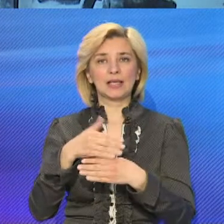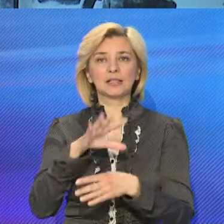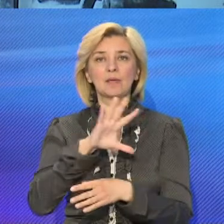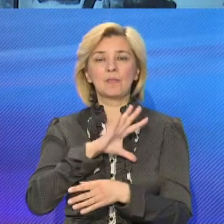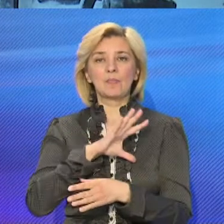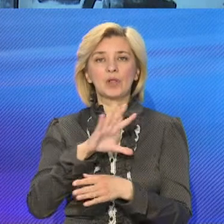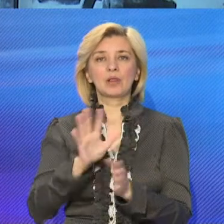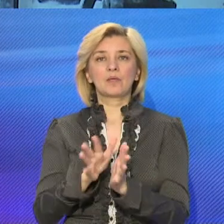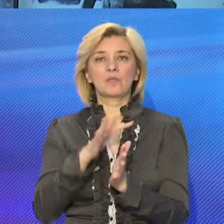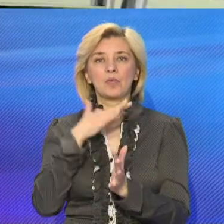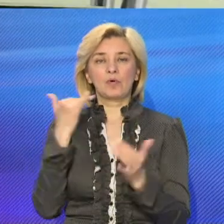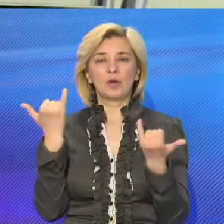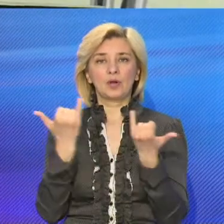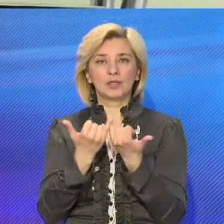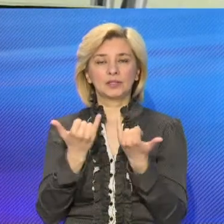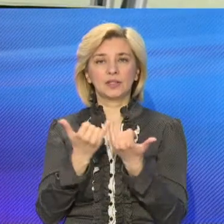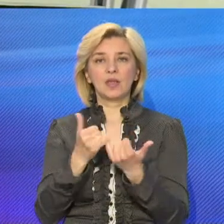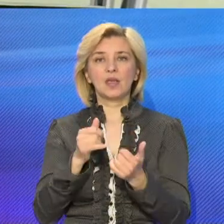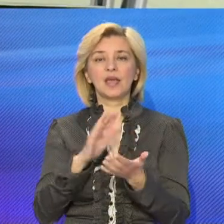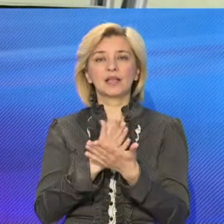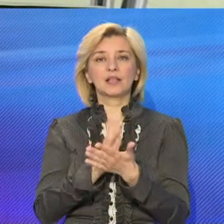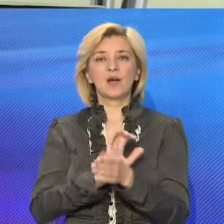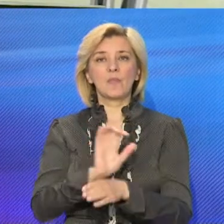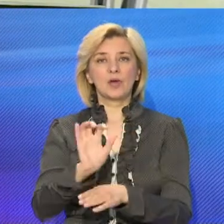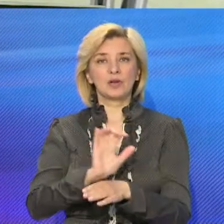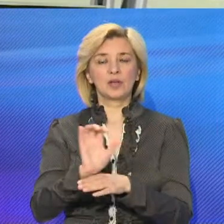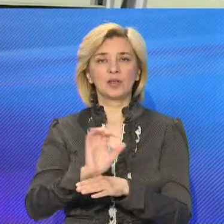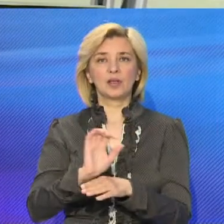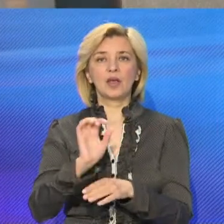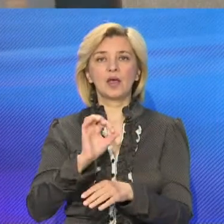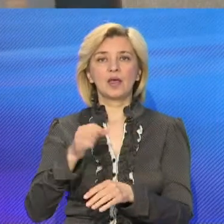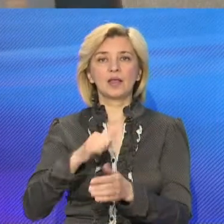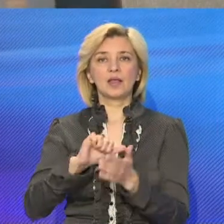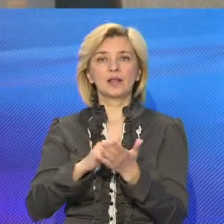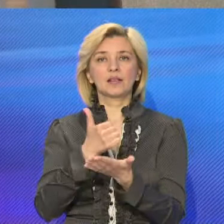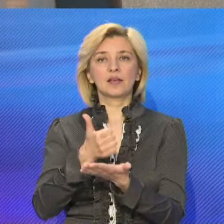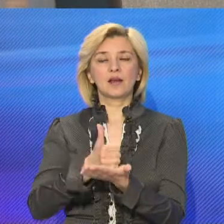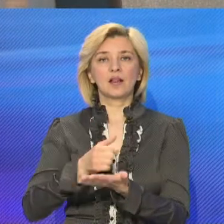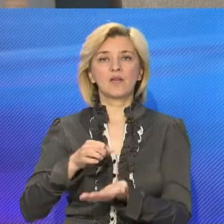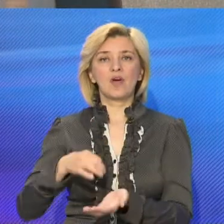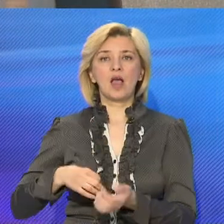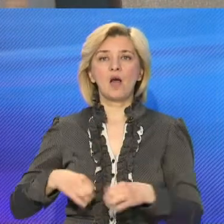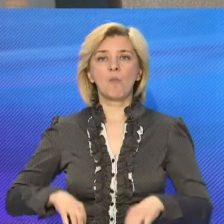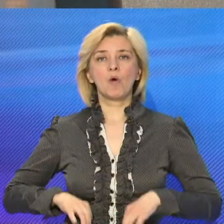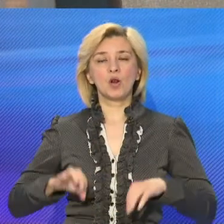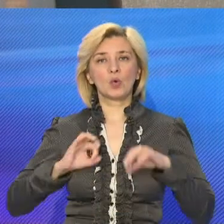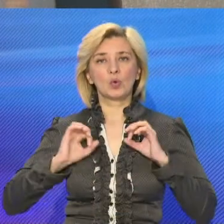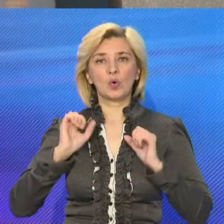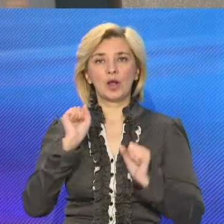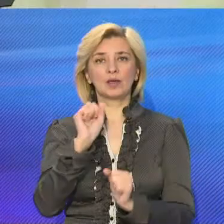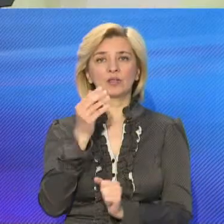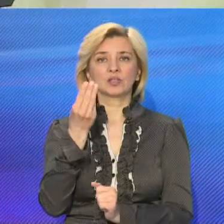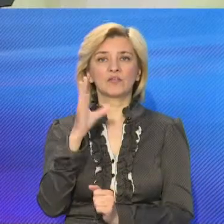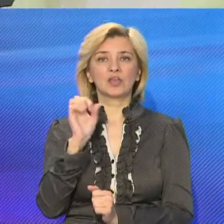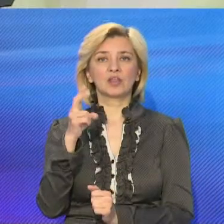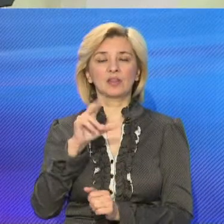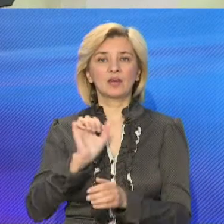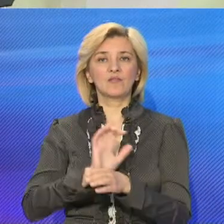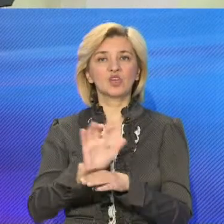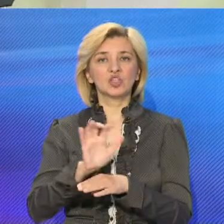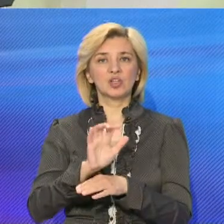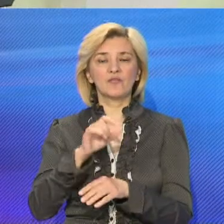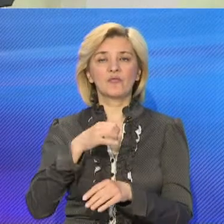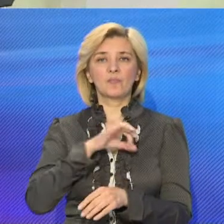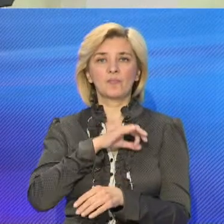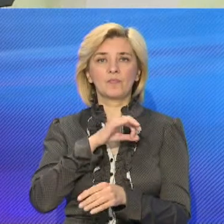гасцей. Кніга пад рэдакцыяй генеральнага пракурора Беларусі Андрэя Шведа выйшла ў выдавецтве «Беларусь». На старонках